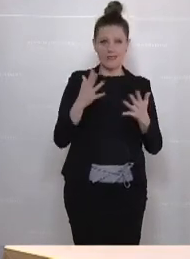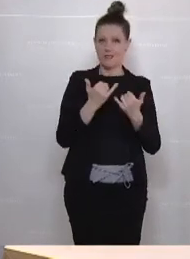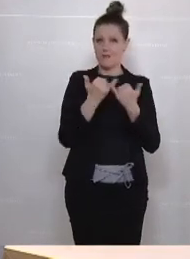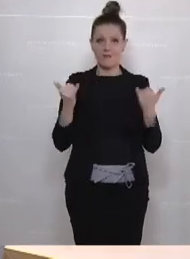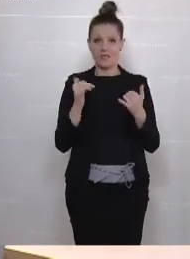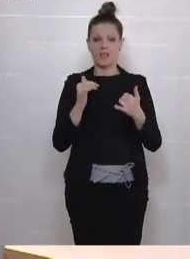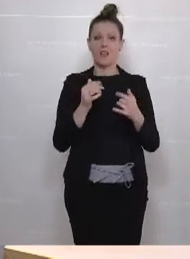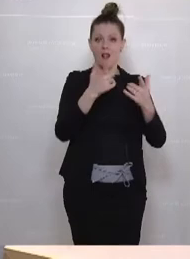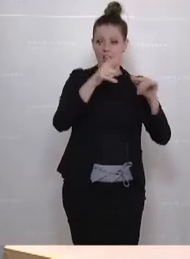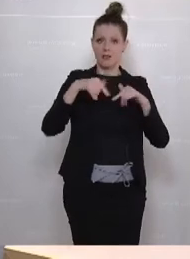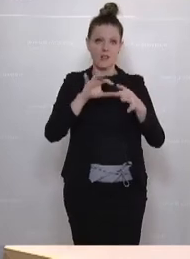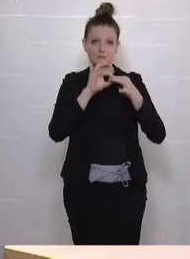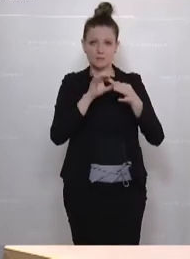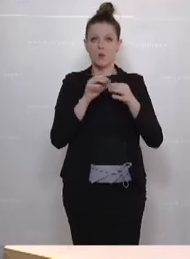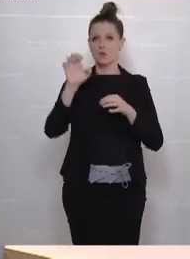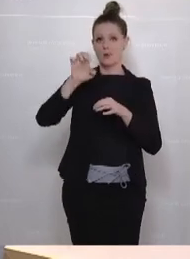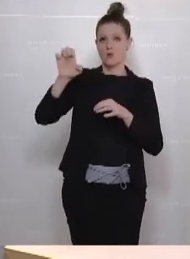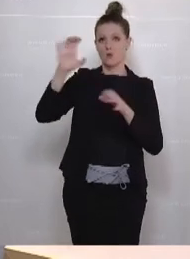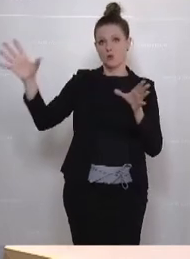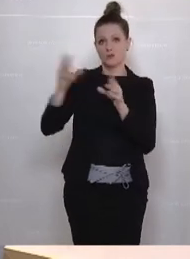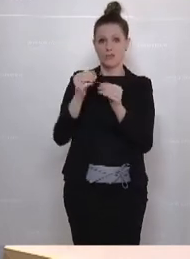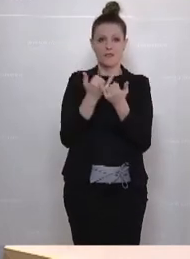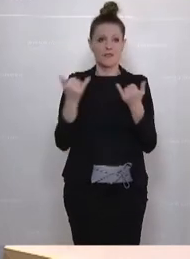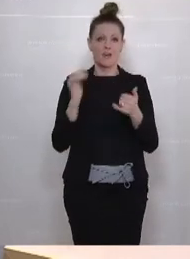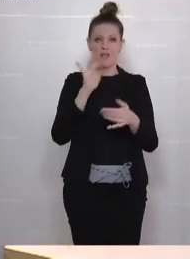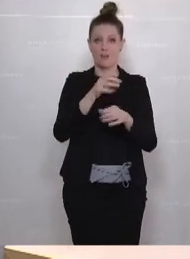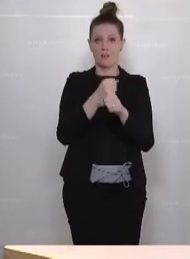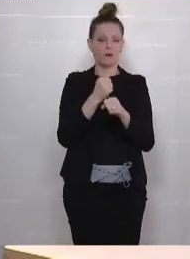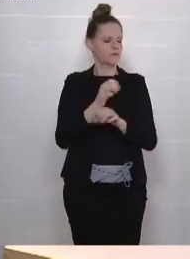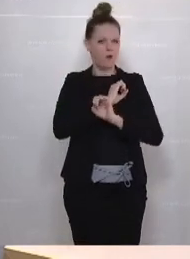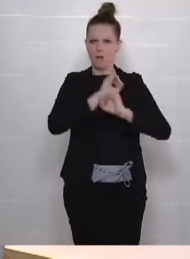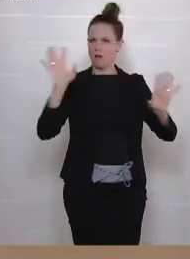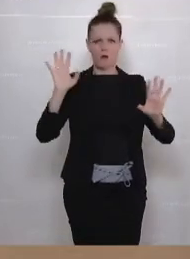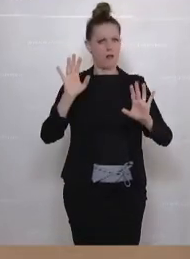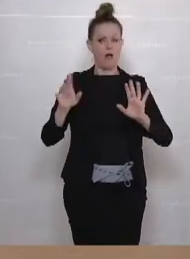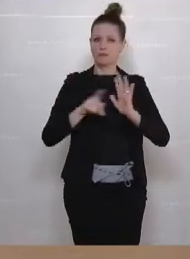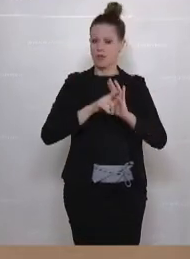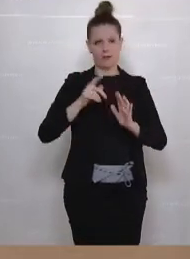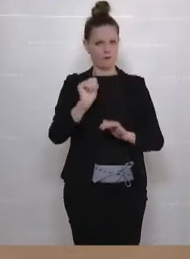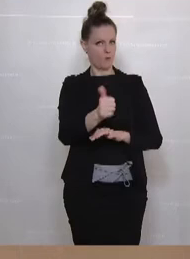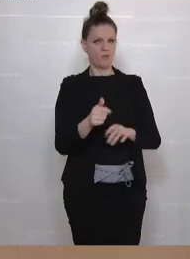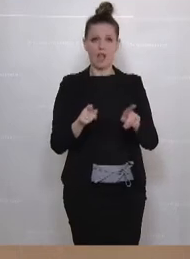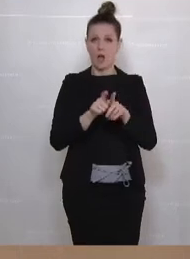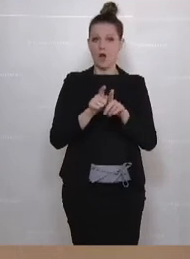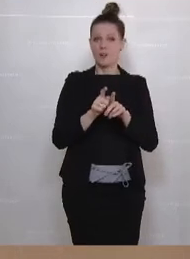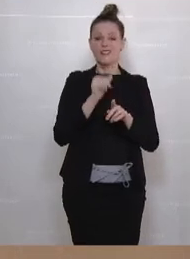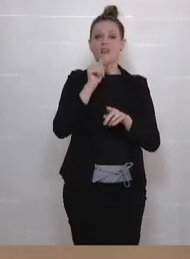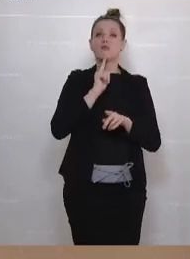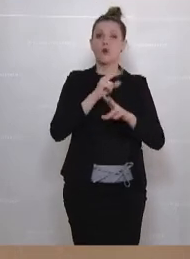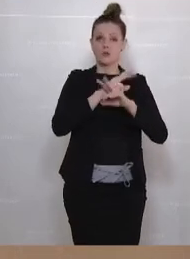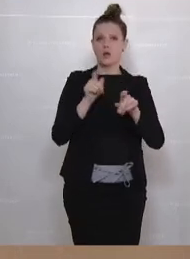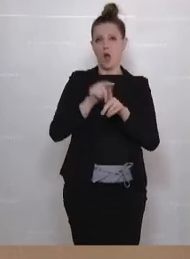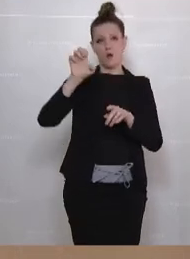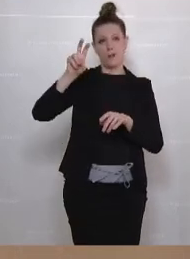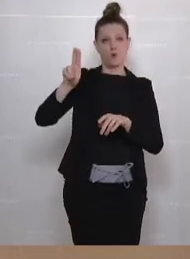aber auch gemeinsam im Konzert mit der EU? Wir haben das klar verurteilt, und zwar nicht nur aus Österreich, sondern auch auf europäischer Ebene. Es gibt auch eine